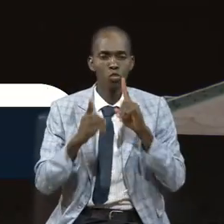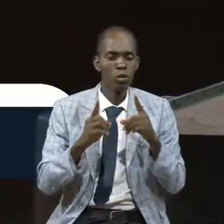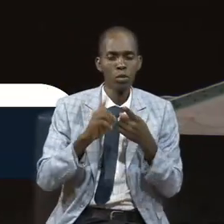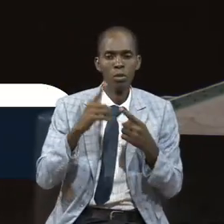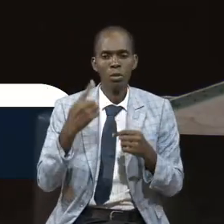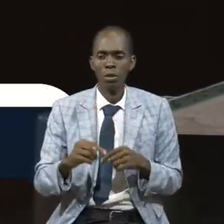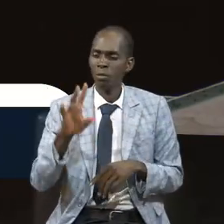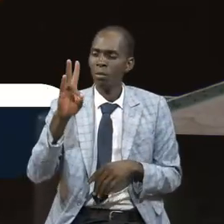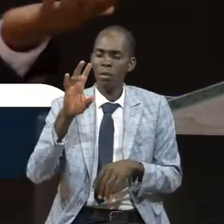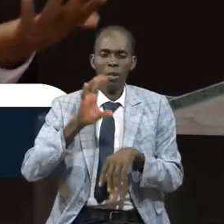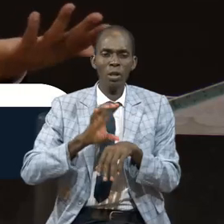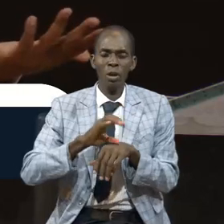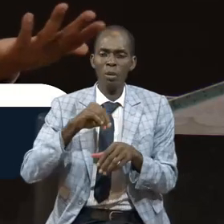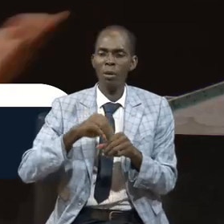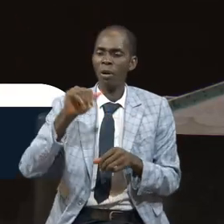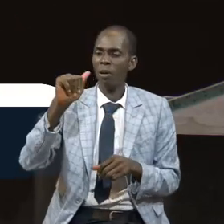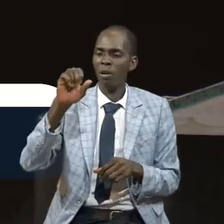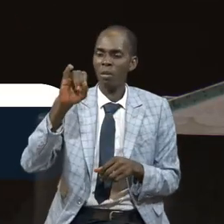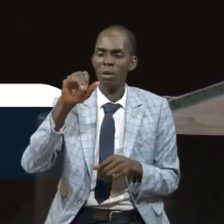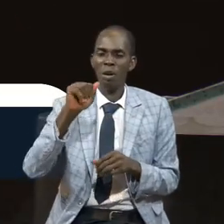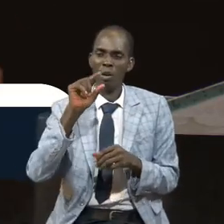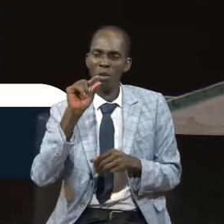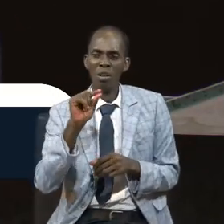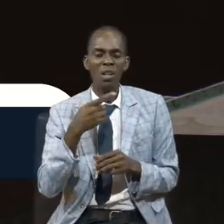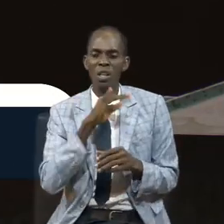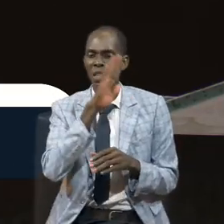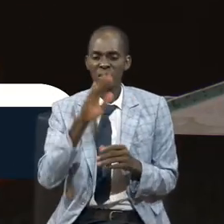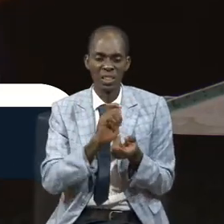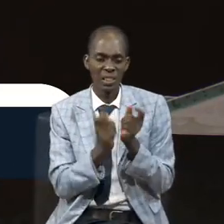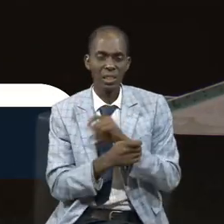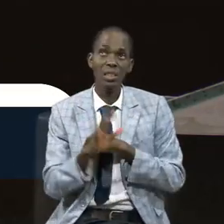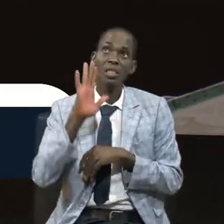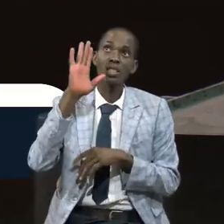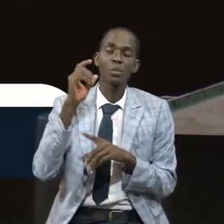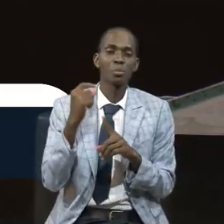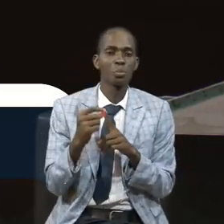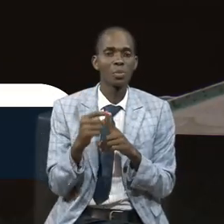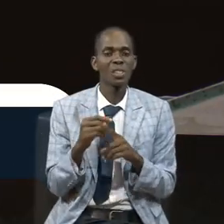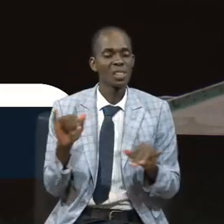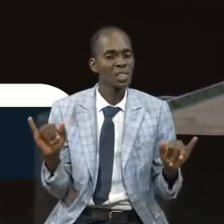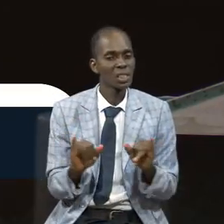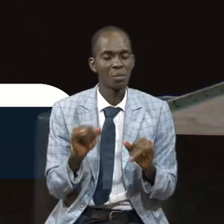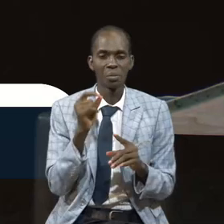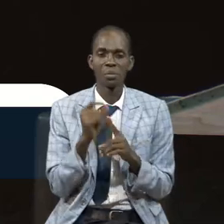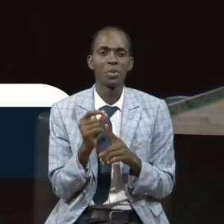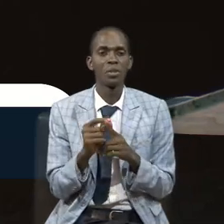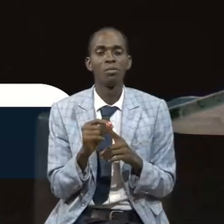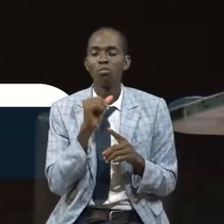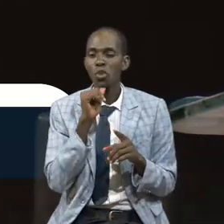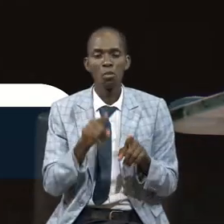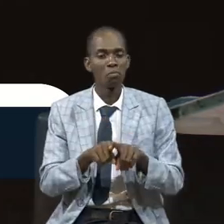sept églises en Asie mineure, il n'a pas changé le message. C'est le même message. Il